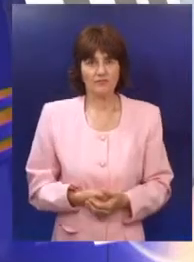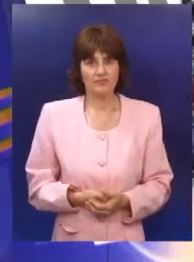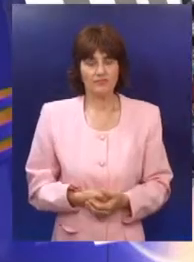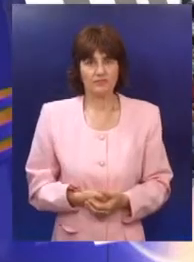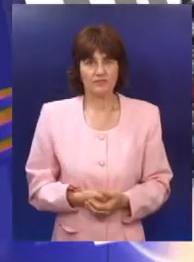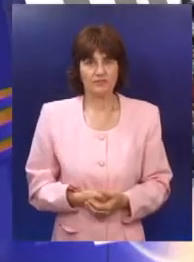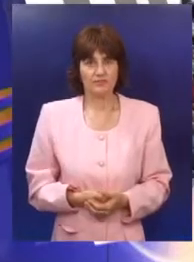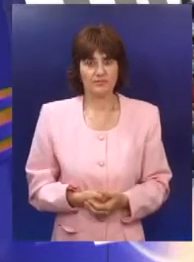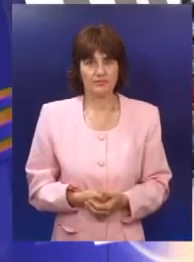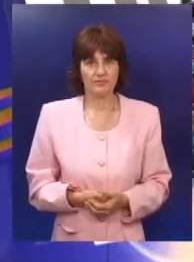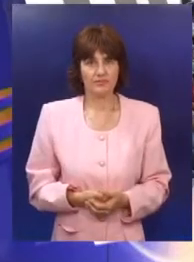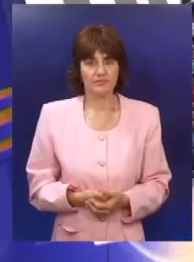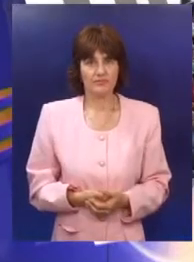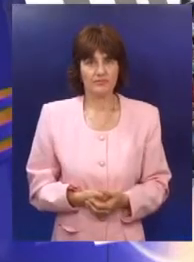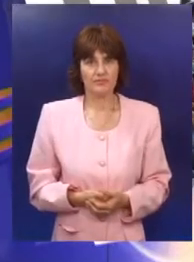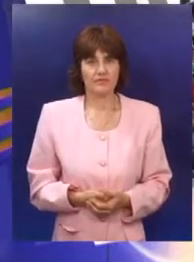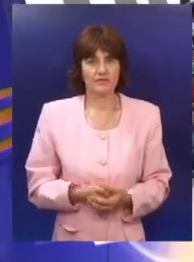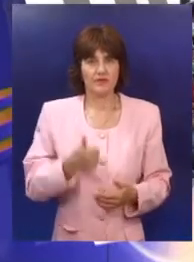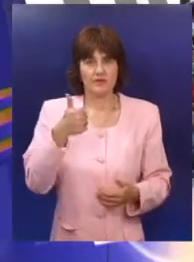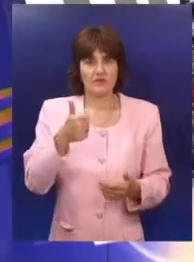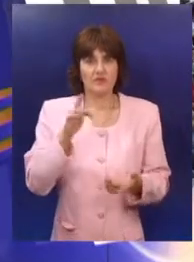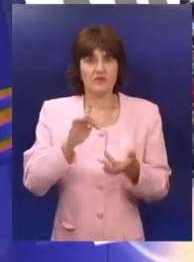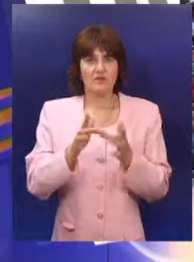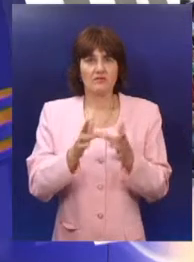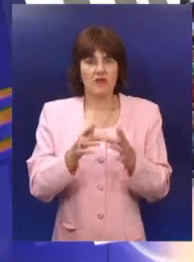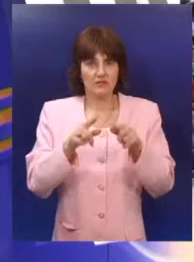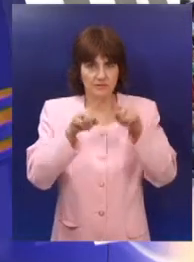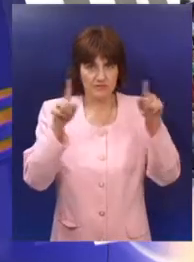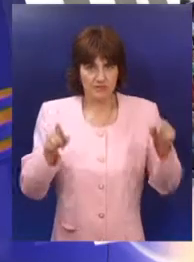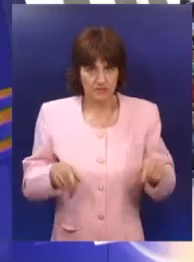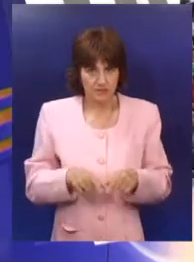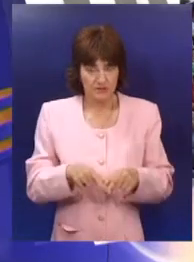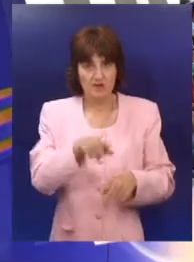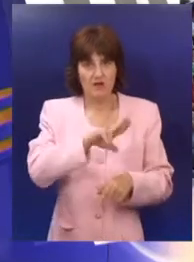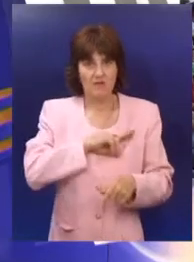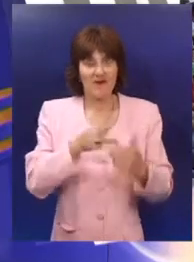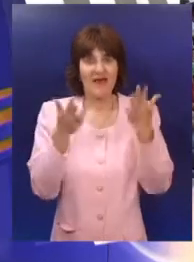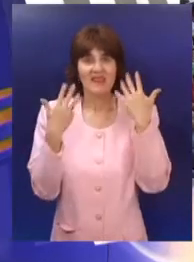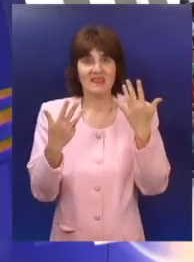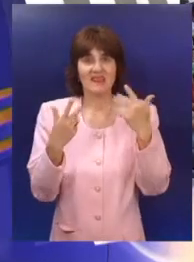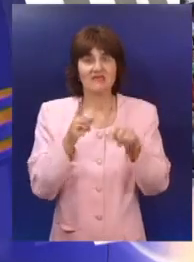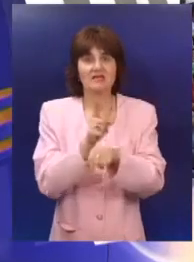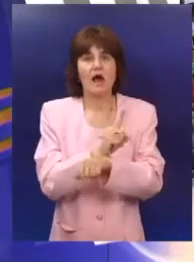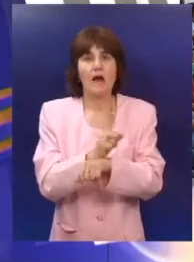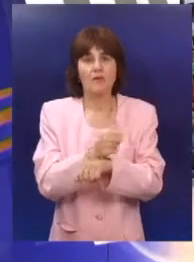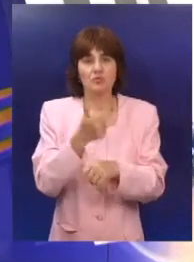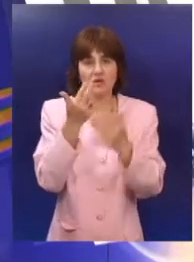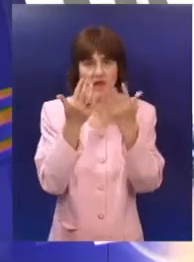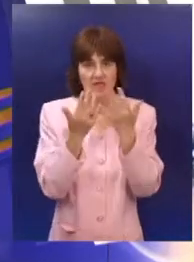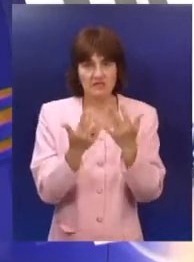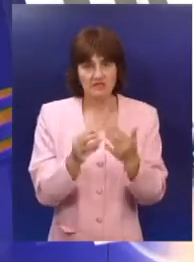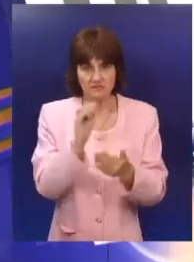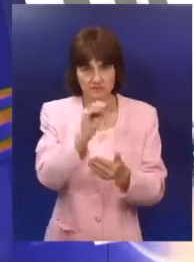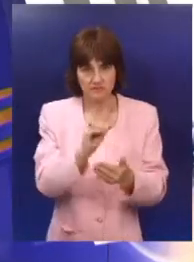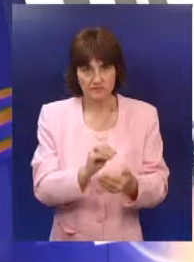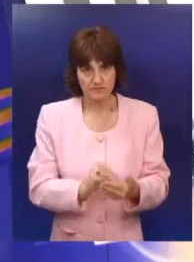stvarno. Radi se o jednokružnom test takmičenju, a učenici imaju 90 minuta za rešavanje